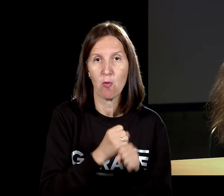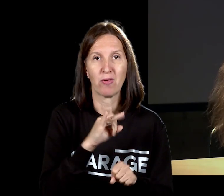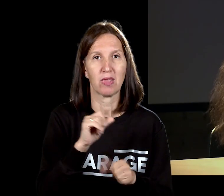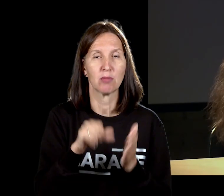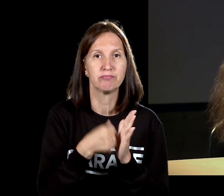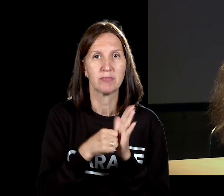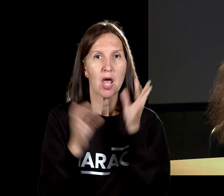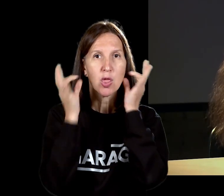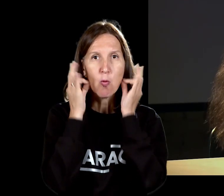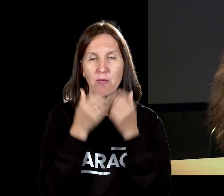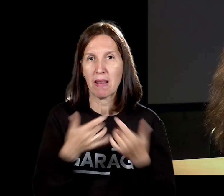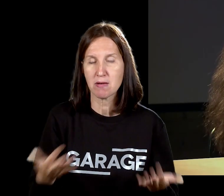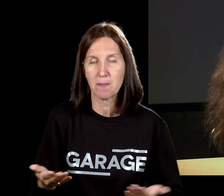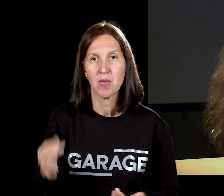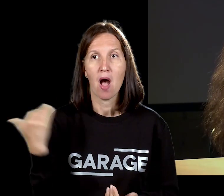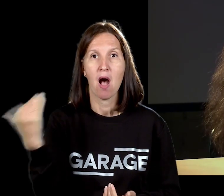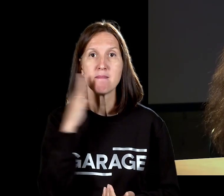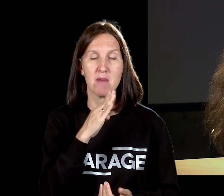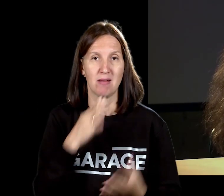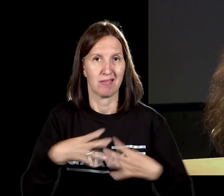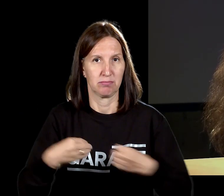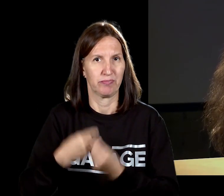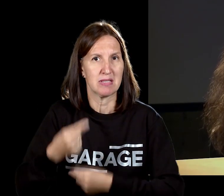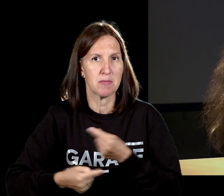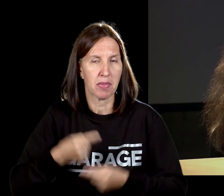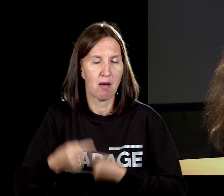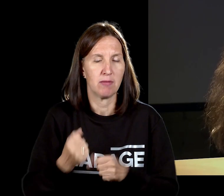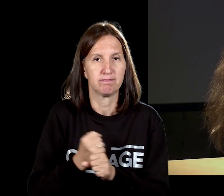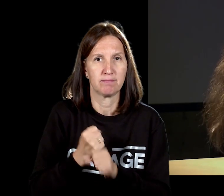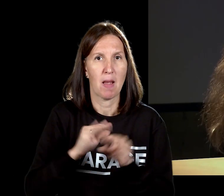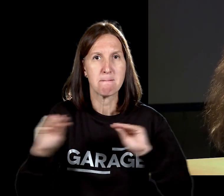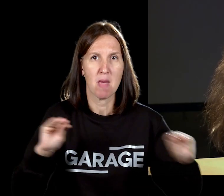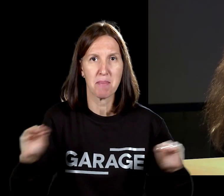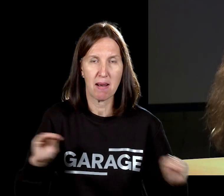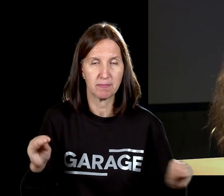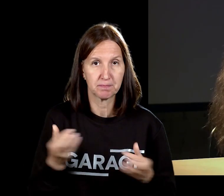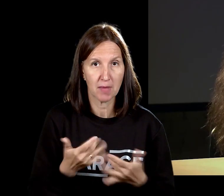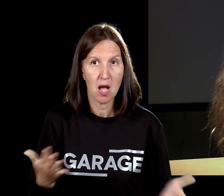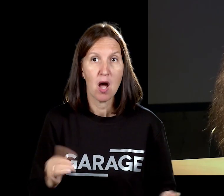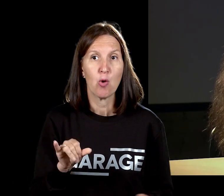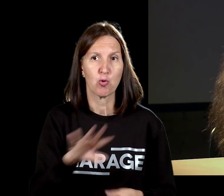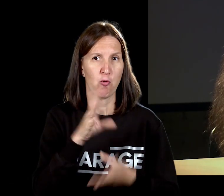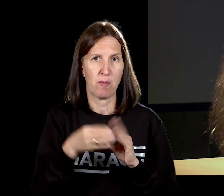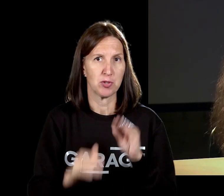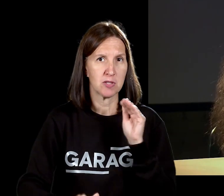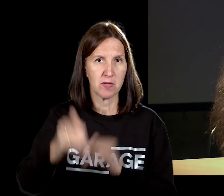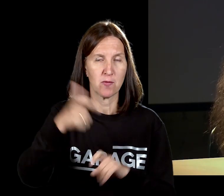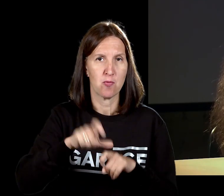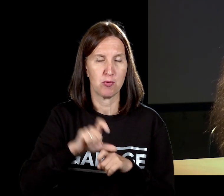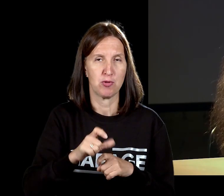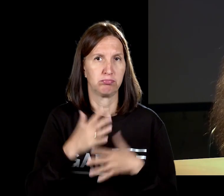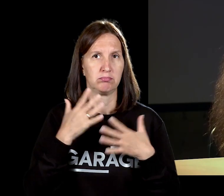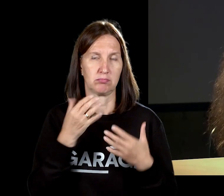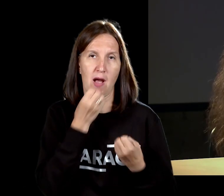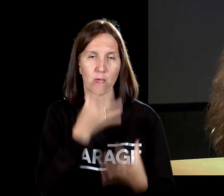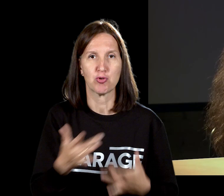потомственных изготовителей мебели. А вот при этом как бы у него были с детства артистические наклонности, но его родители, в общем,